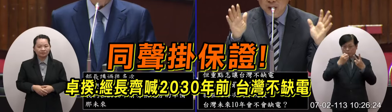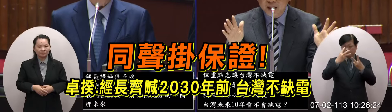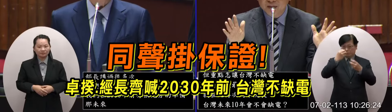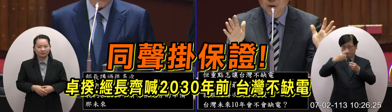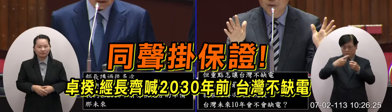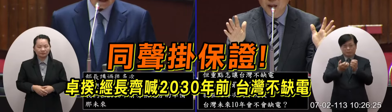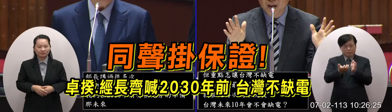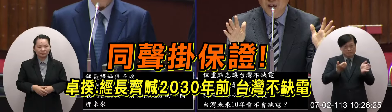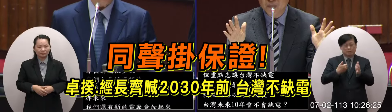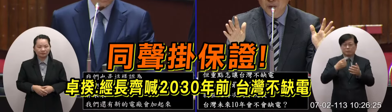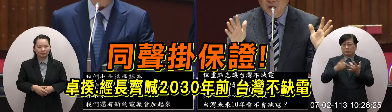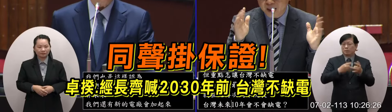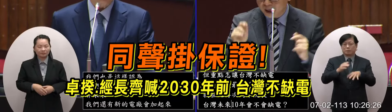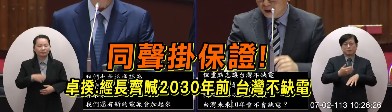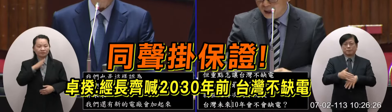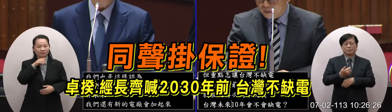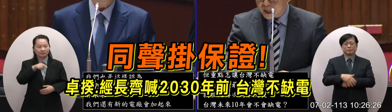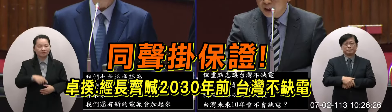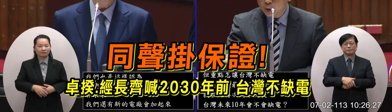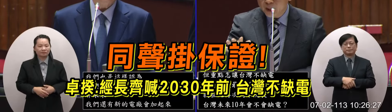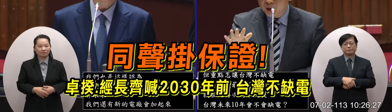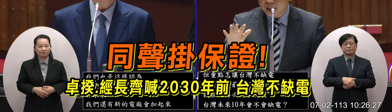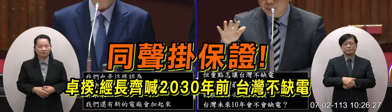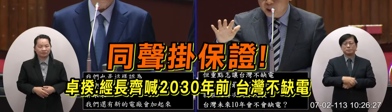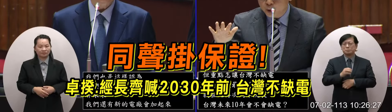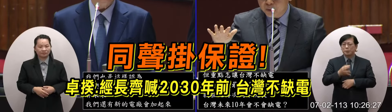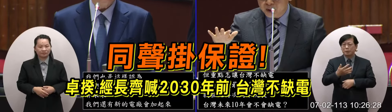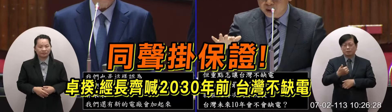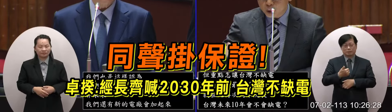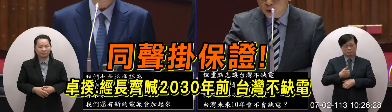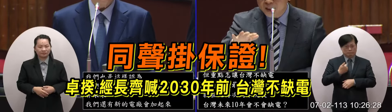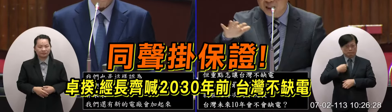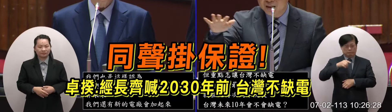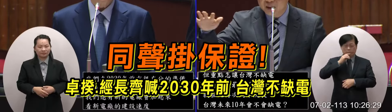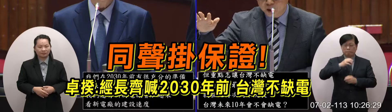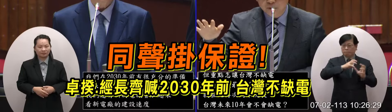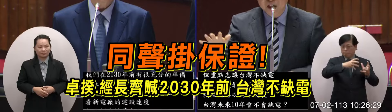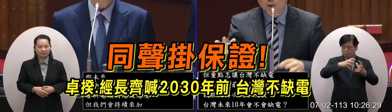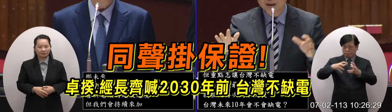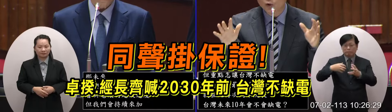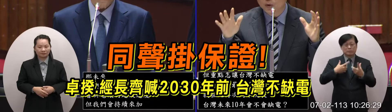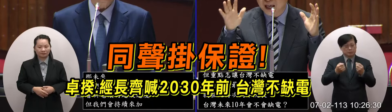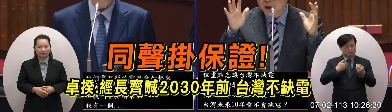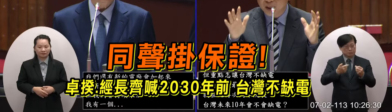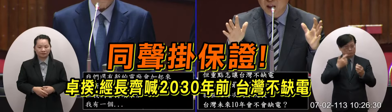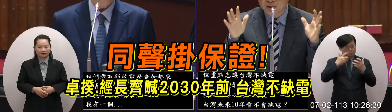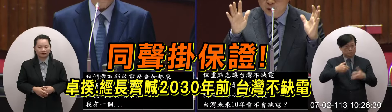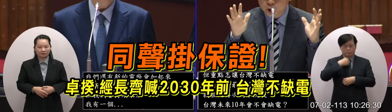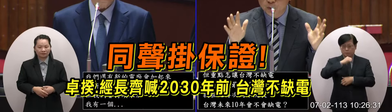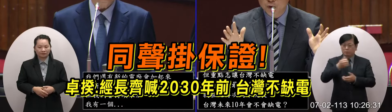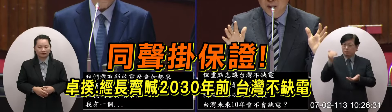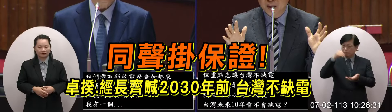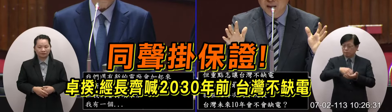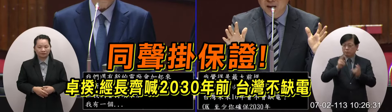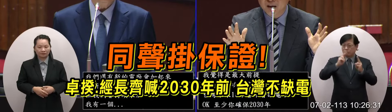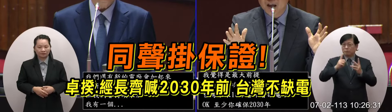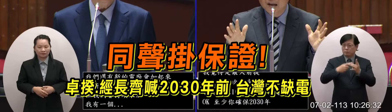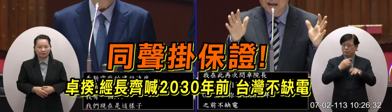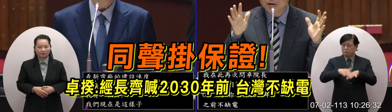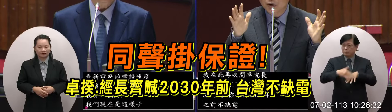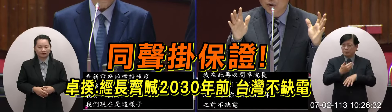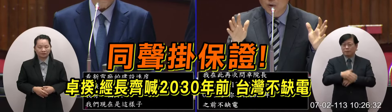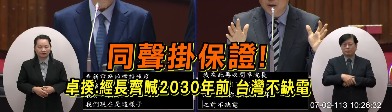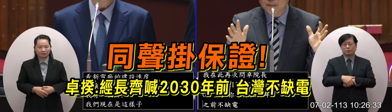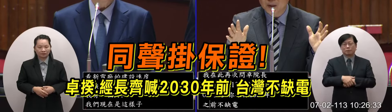之前不缺电，对不对 哈 ？OK 哈，那因为哈，坦白说，因为整个国际也都非常关注台湾到底缺不缺电